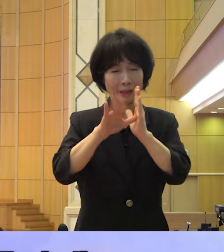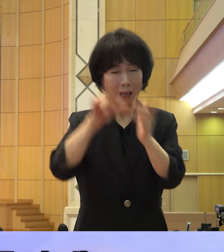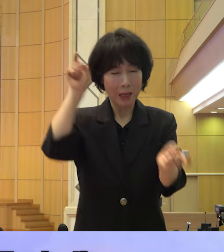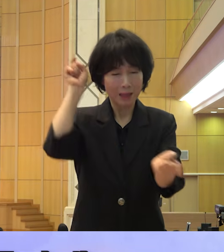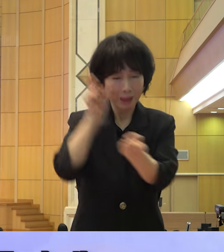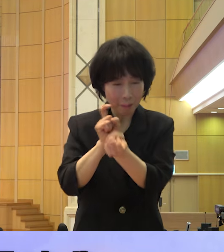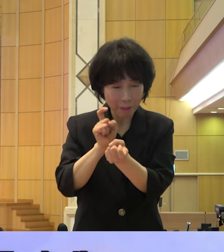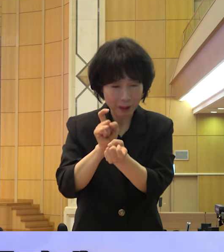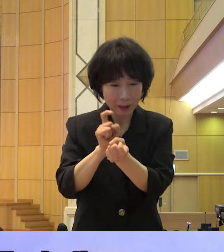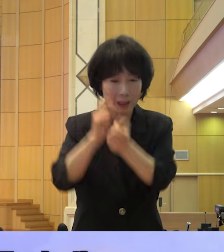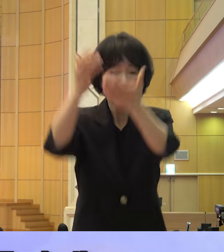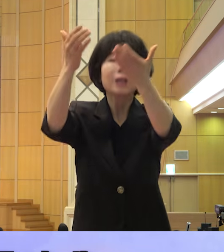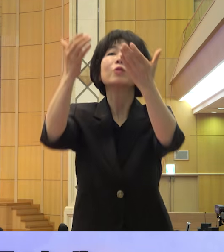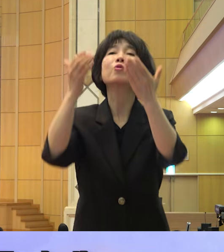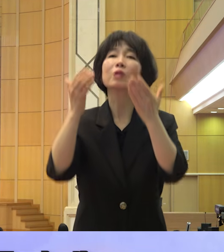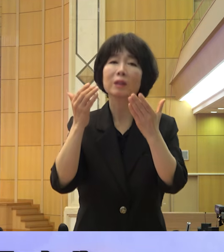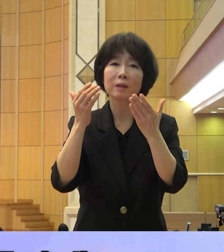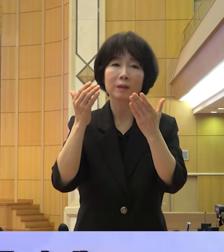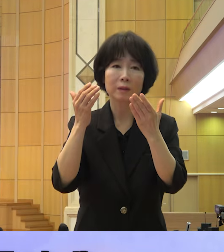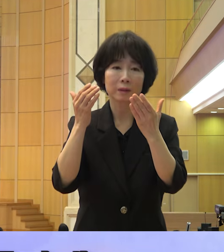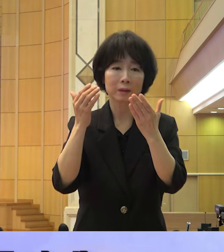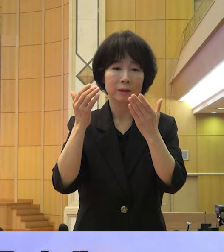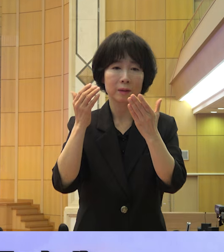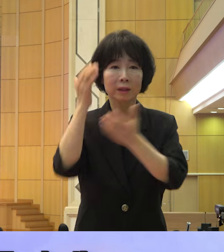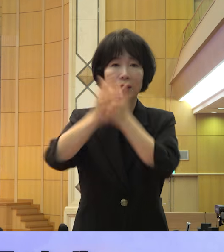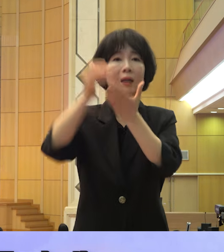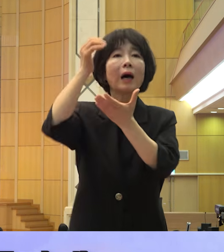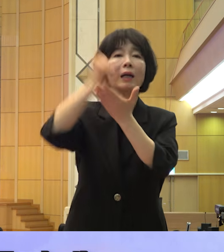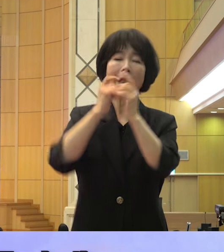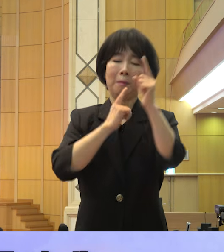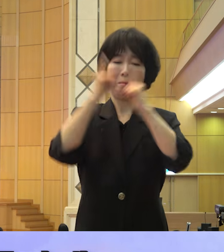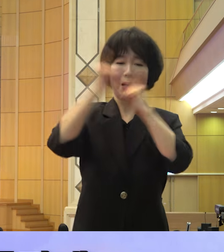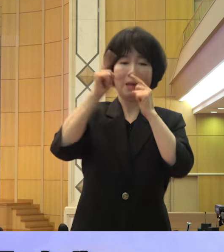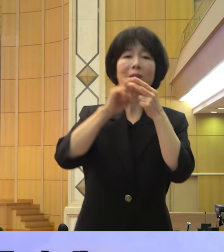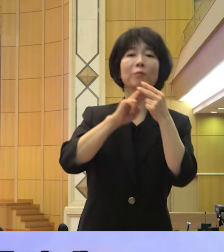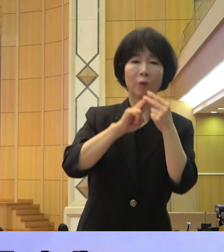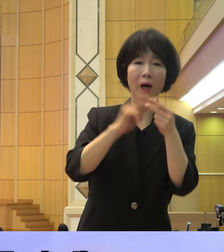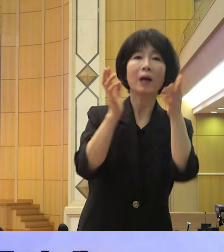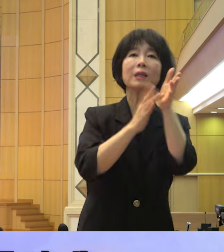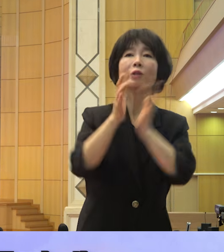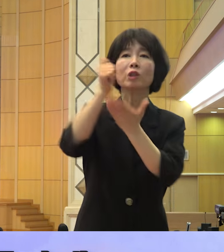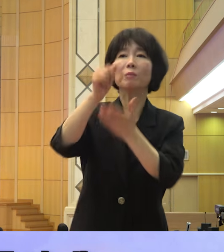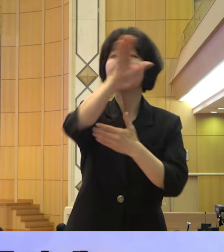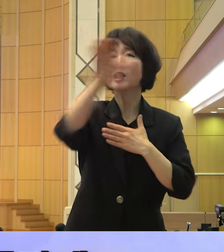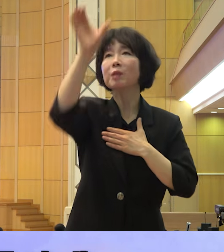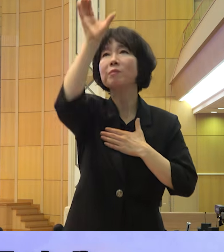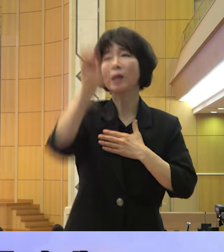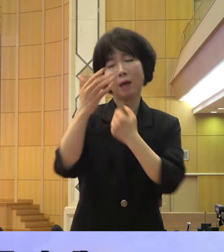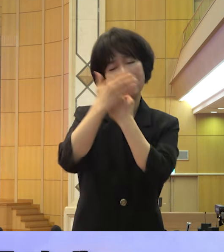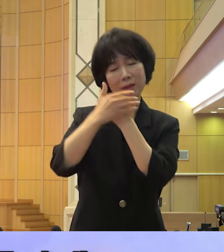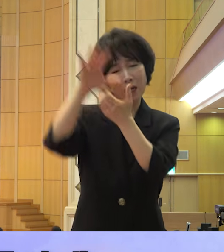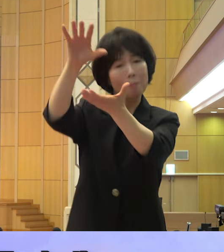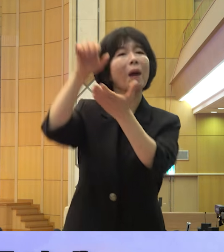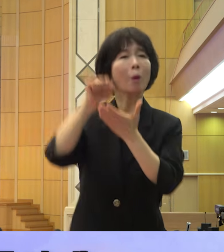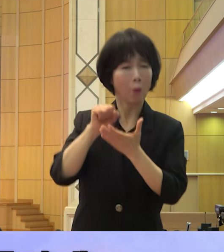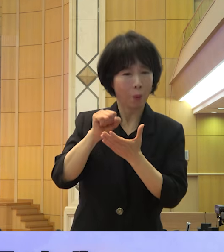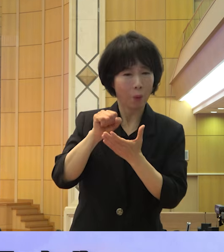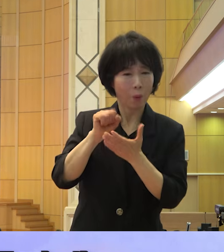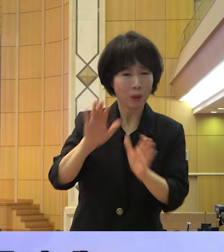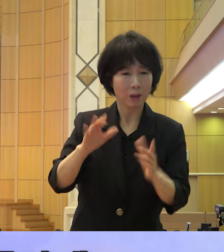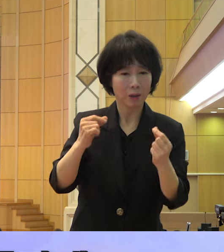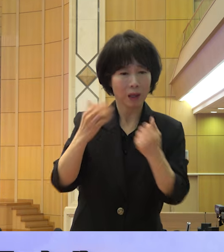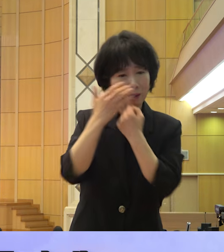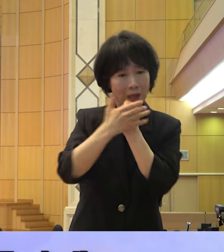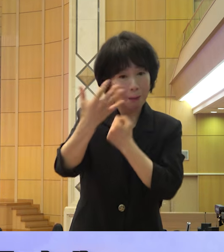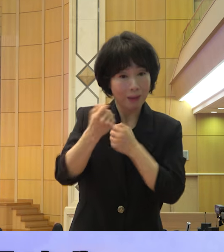때를 따라서 주시는 하나님의 말씀과 예수님의 십자가의 은혜를 받고 이렇게